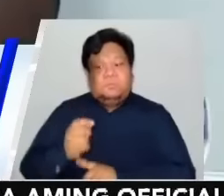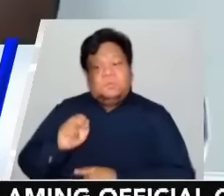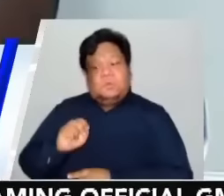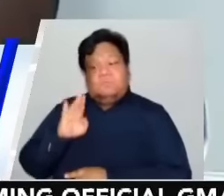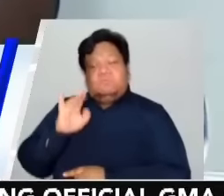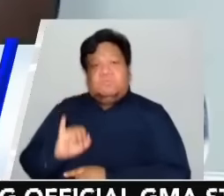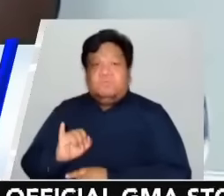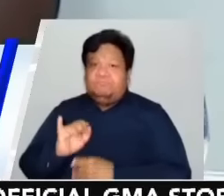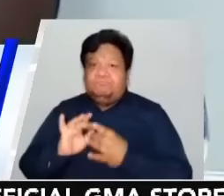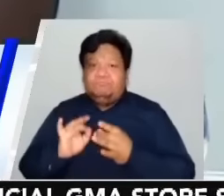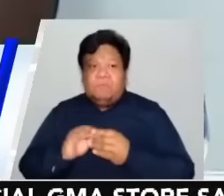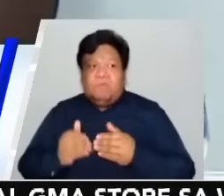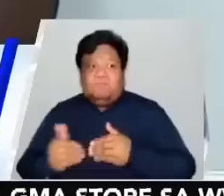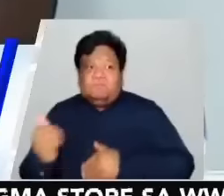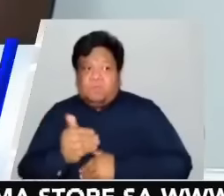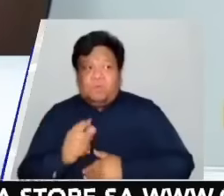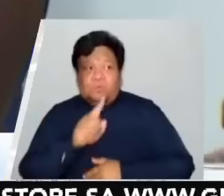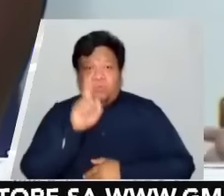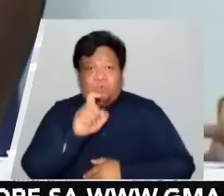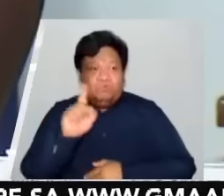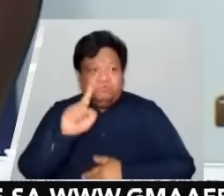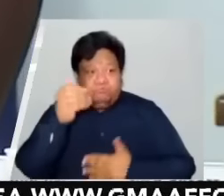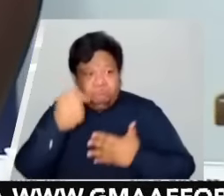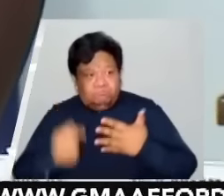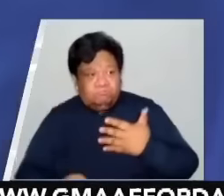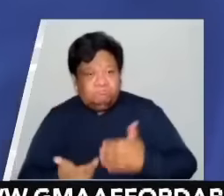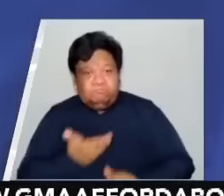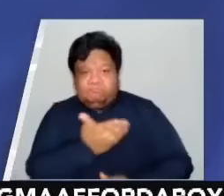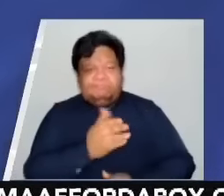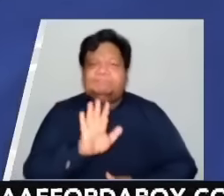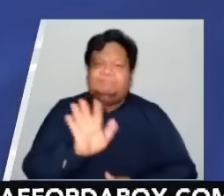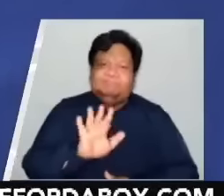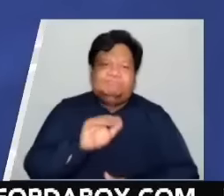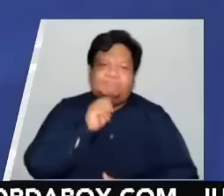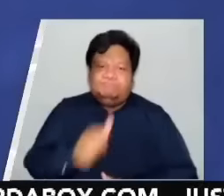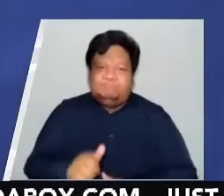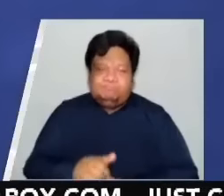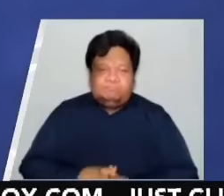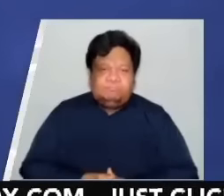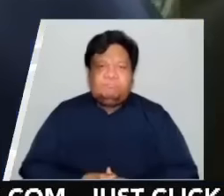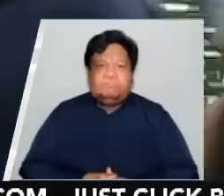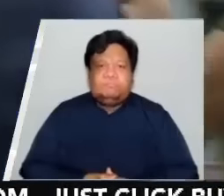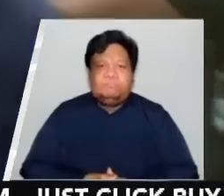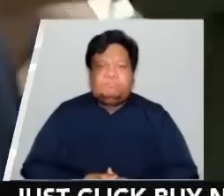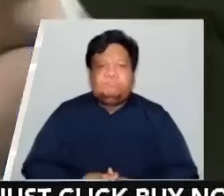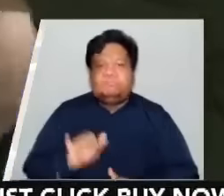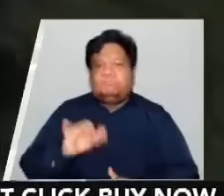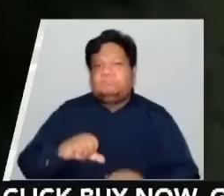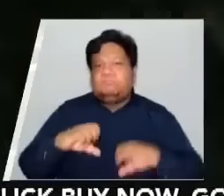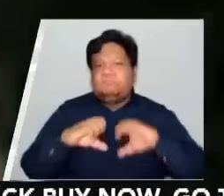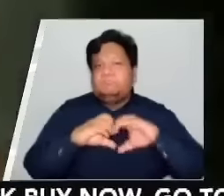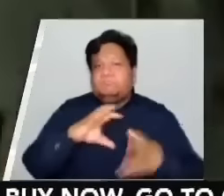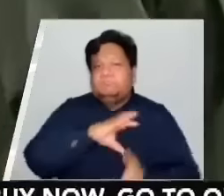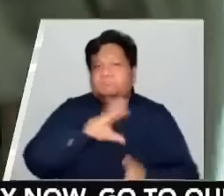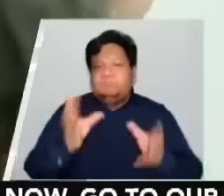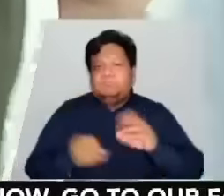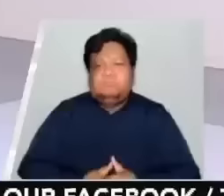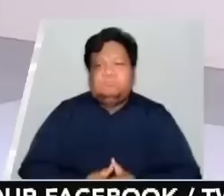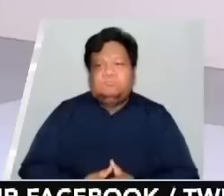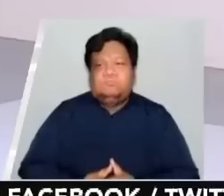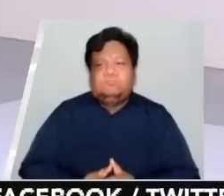bise kaugnay ng isasagawang investigasyon. Chino Gaston nagbabalita para sa GMA Integrated